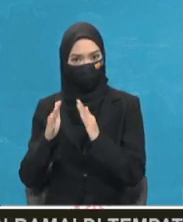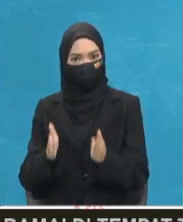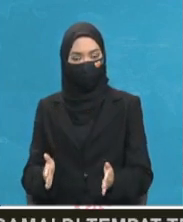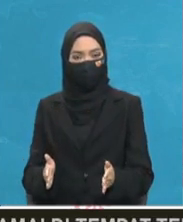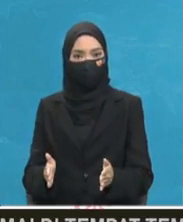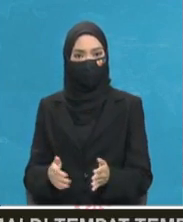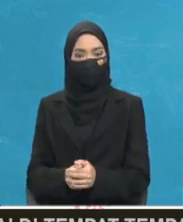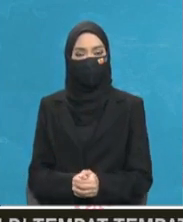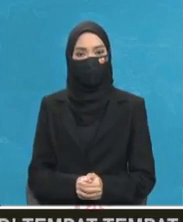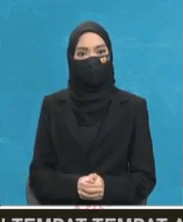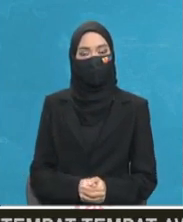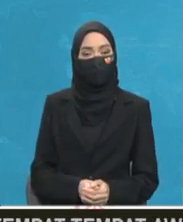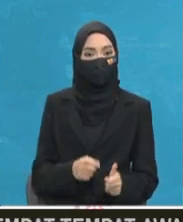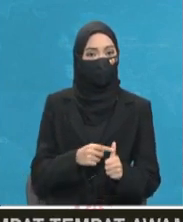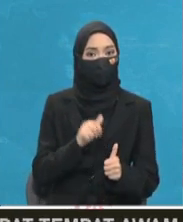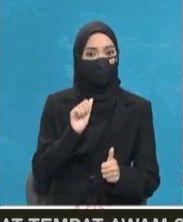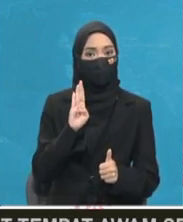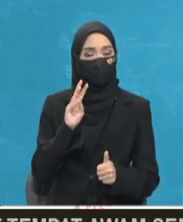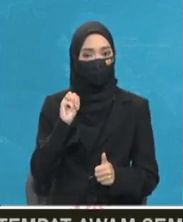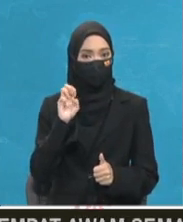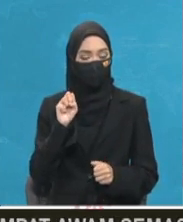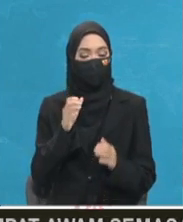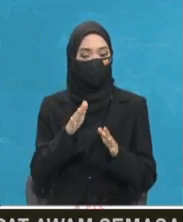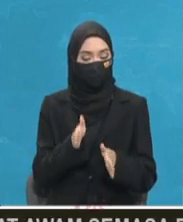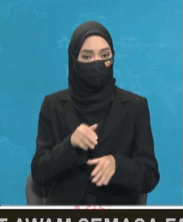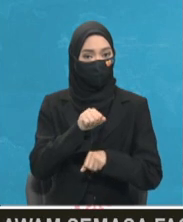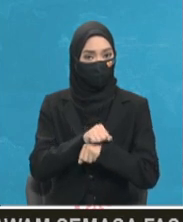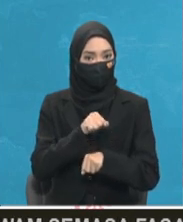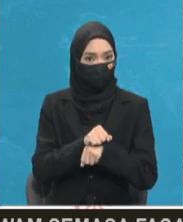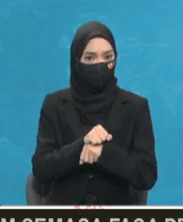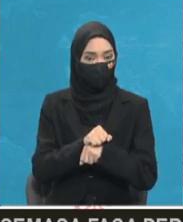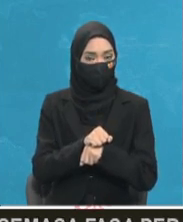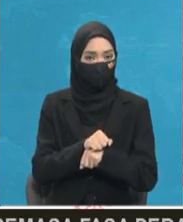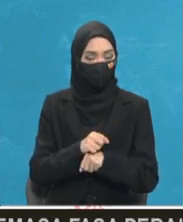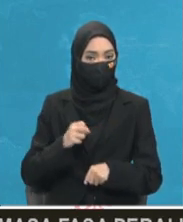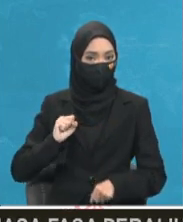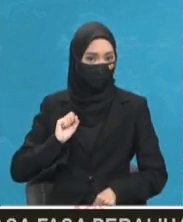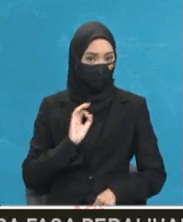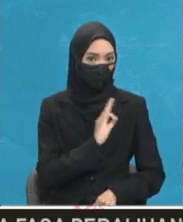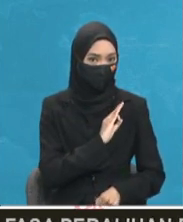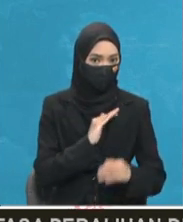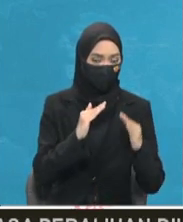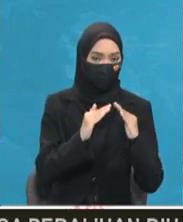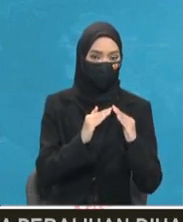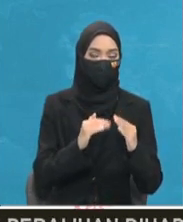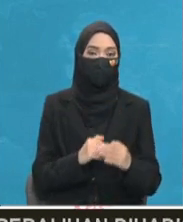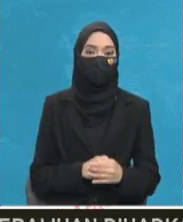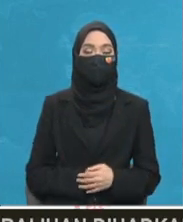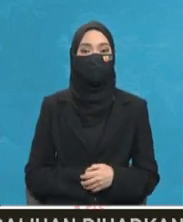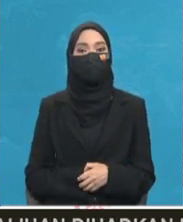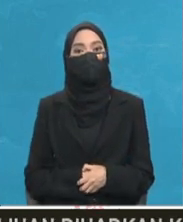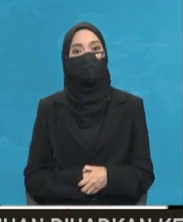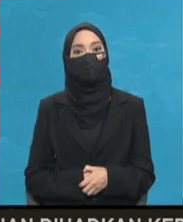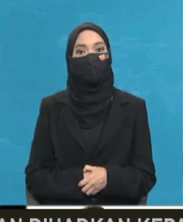Key BMS sendirian berhad Fals adalah cluster rumah yang menempatkan pekerja-pekerja Serikat berkenan